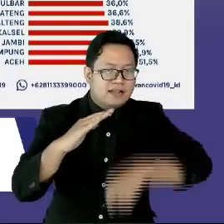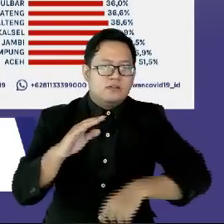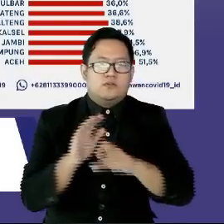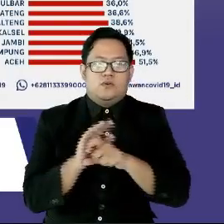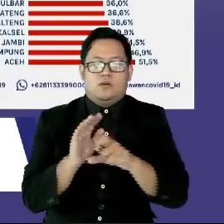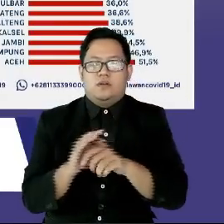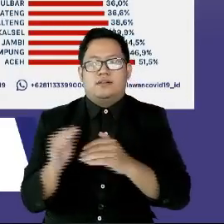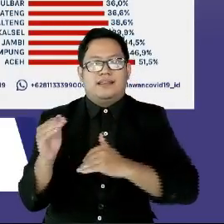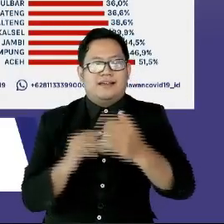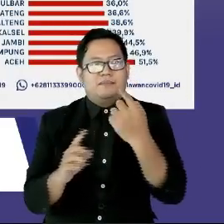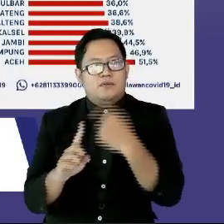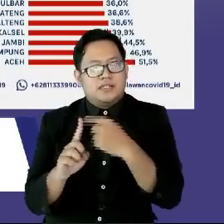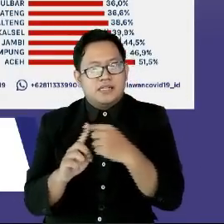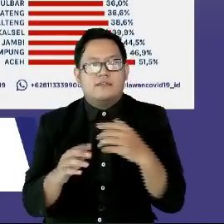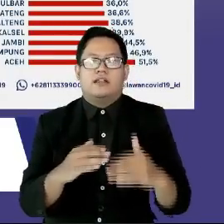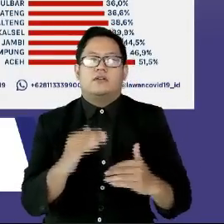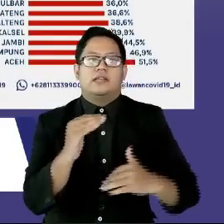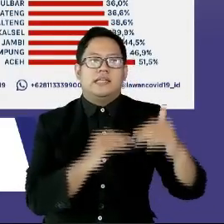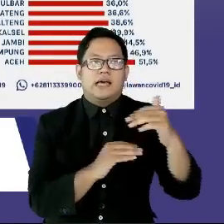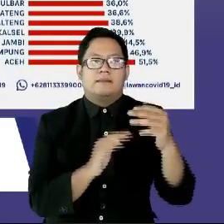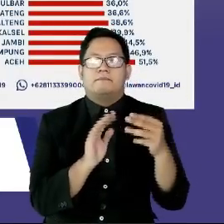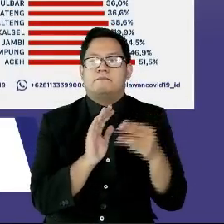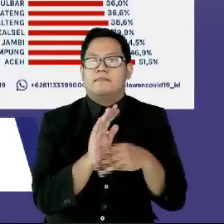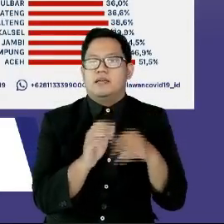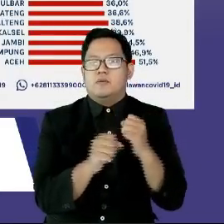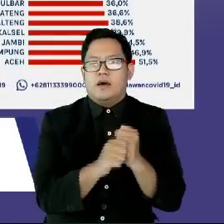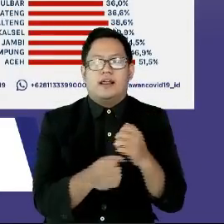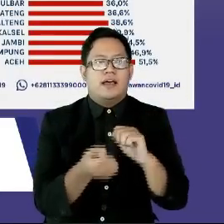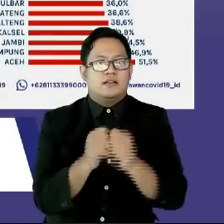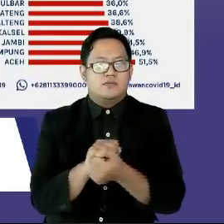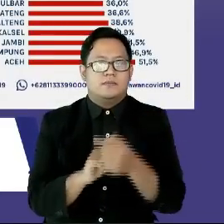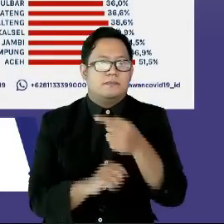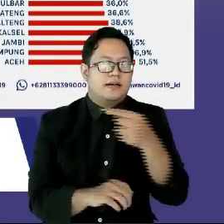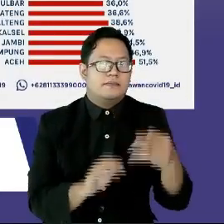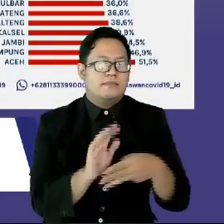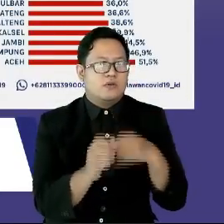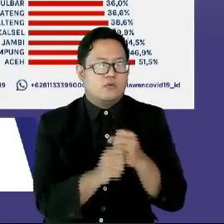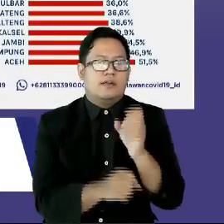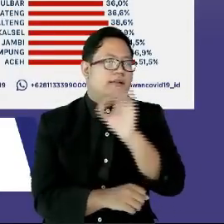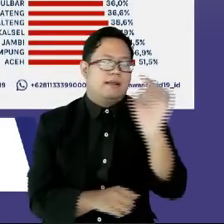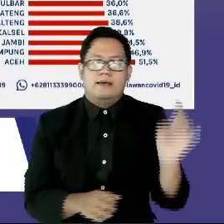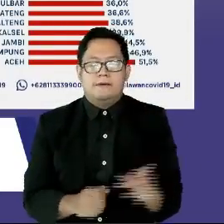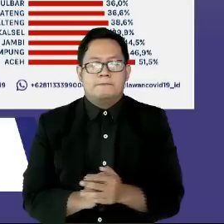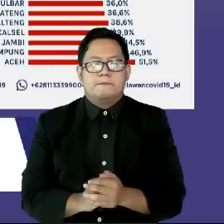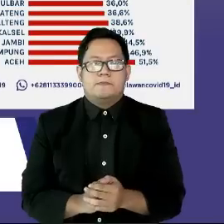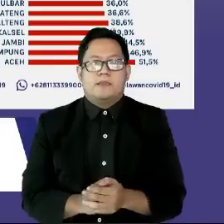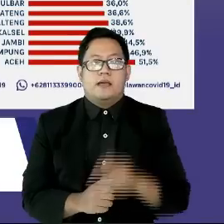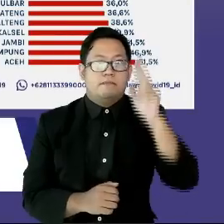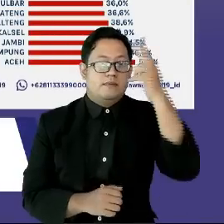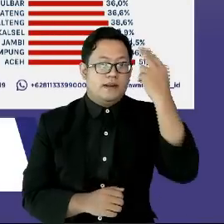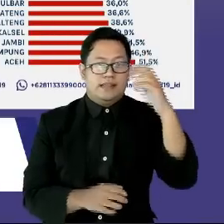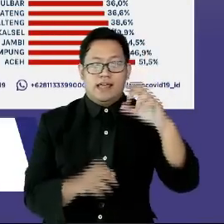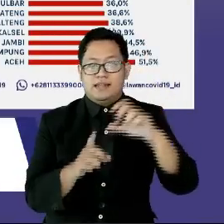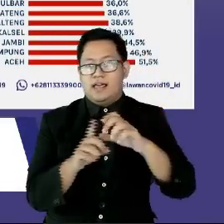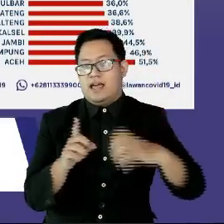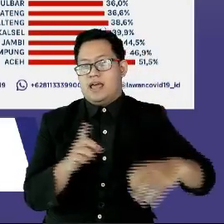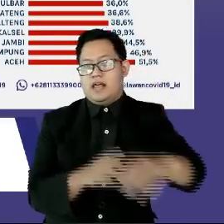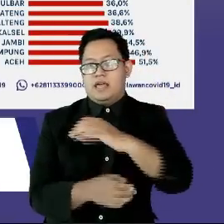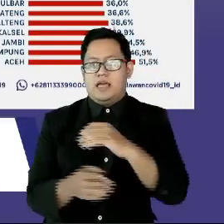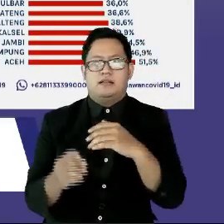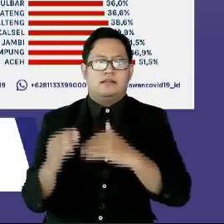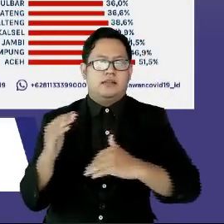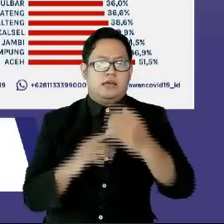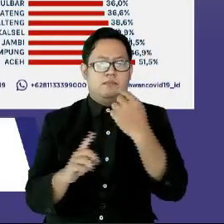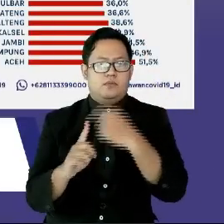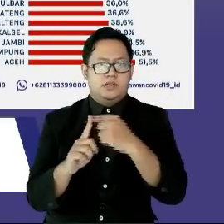selisih kasus mingguan, serta jumlah kasus aktifnya. Kepada pemerintah daerah yang masih mencatatkan positivity rate